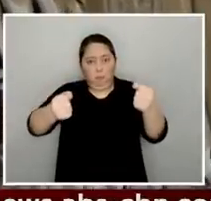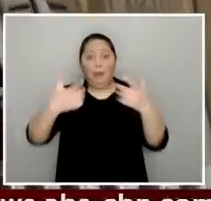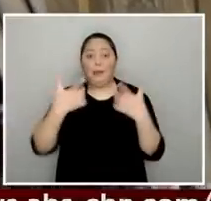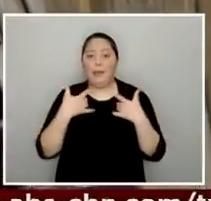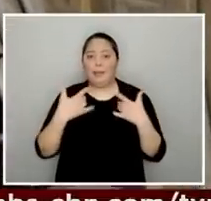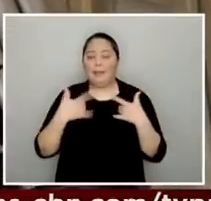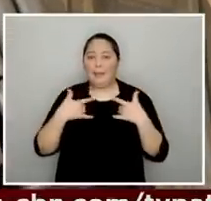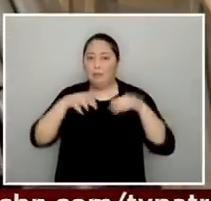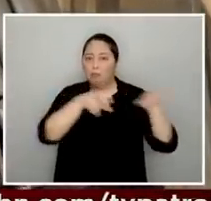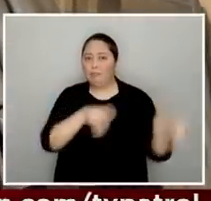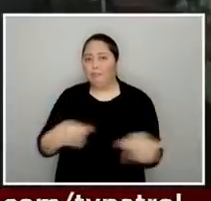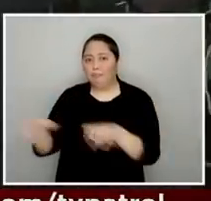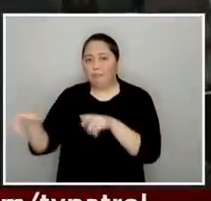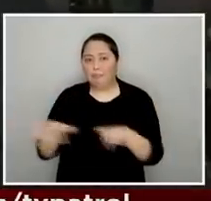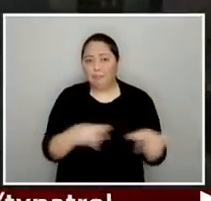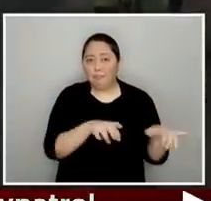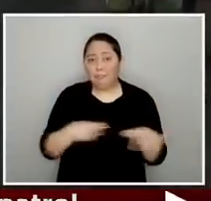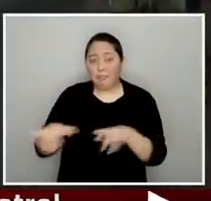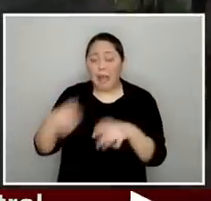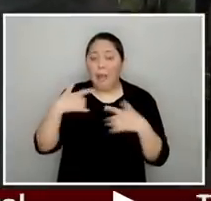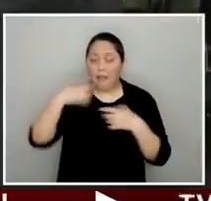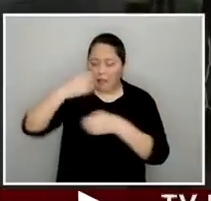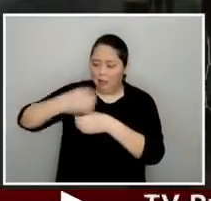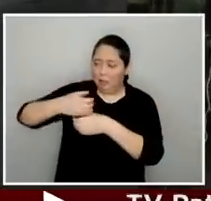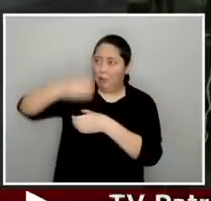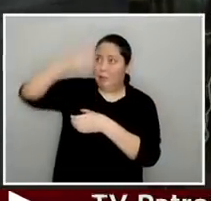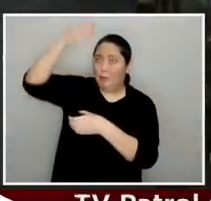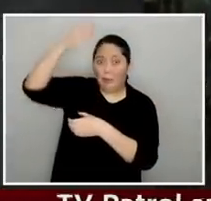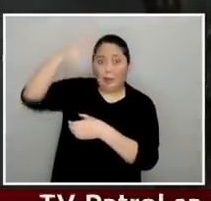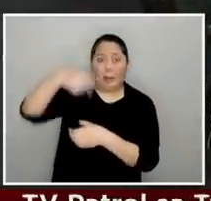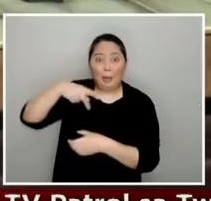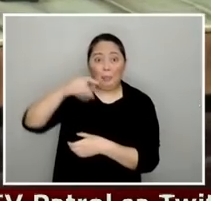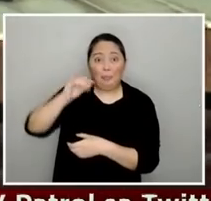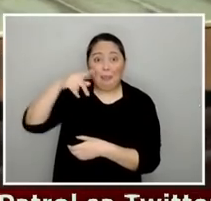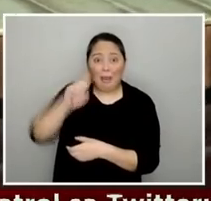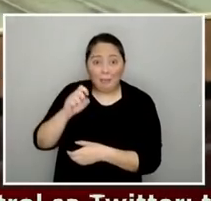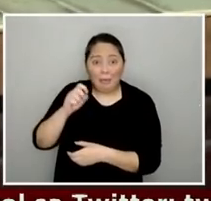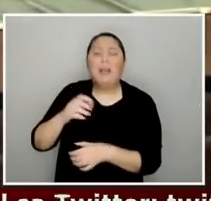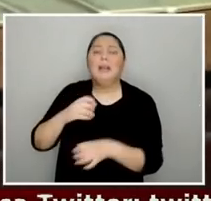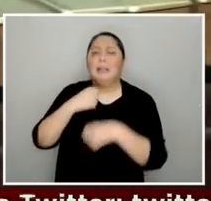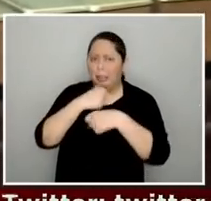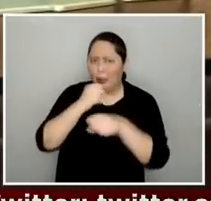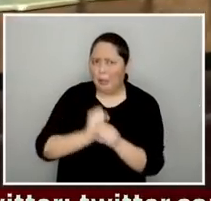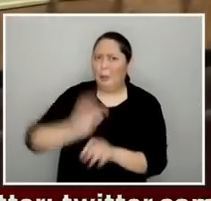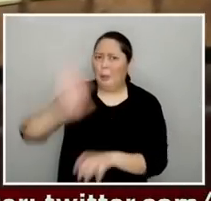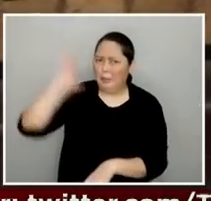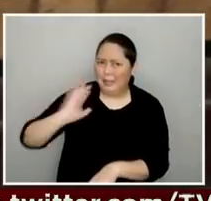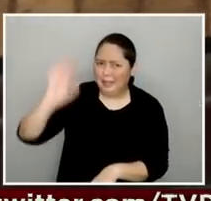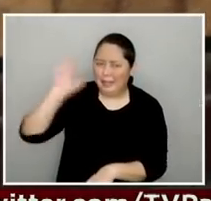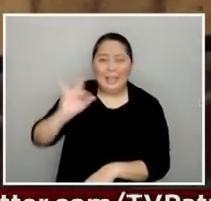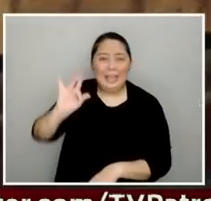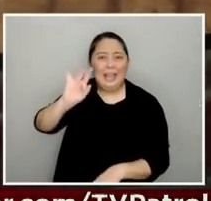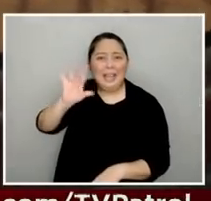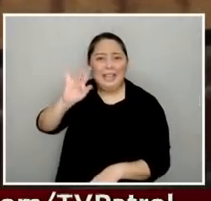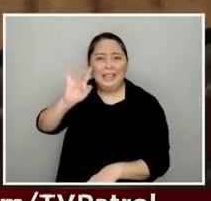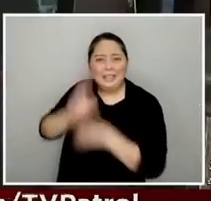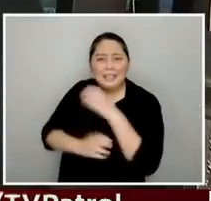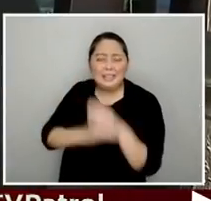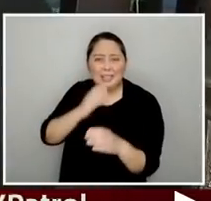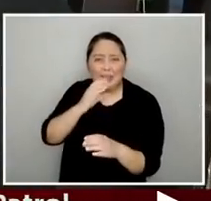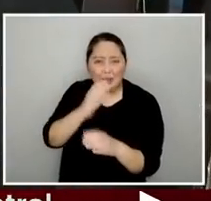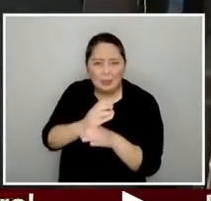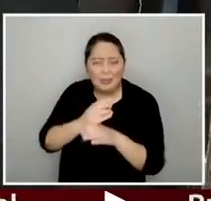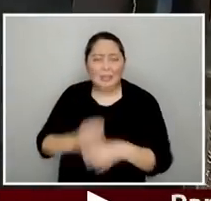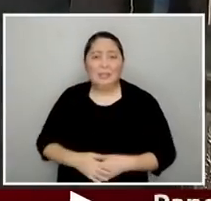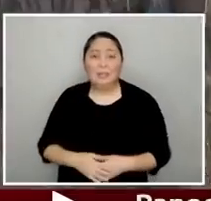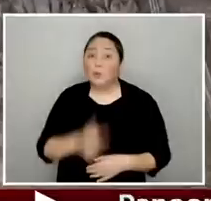18th century. Ginagamit lang ito pag may mga special occasion. Iba ang feeling mo sa celebration na ang pipe organ